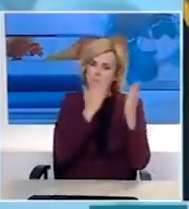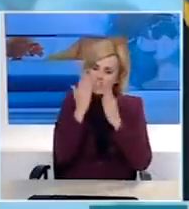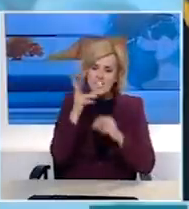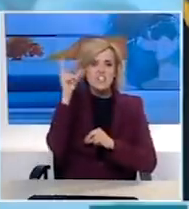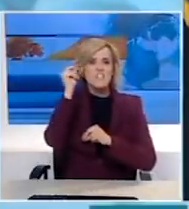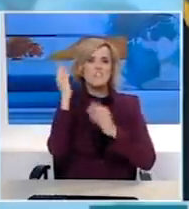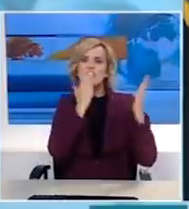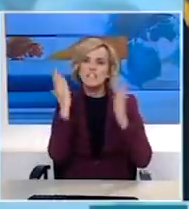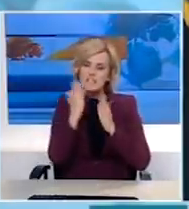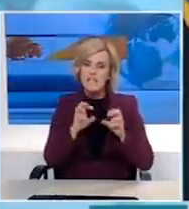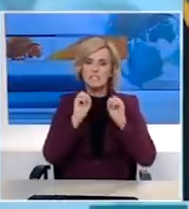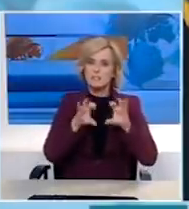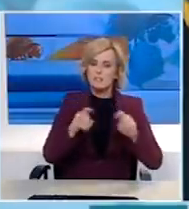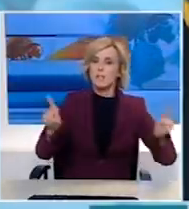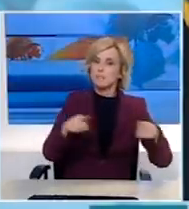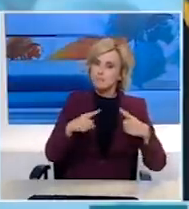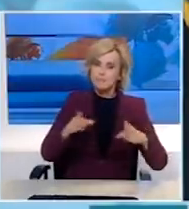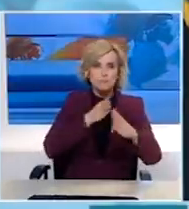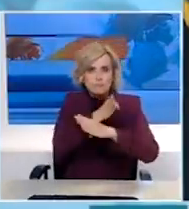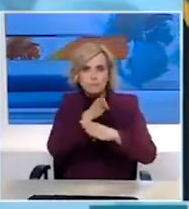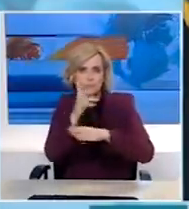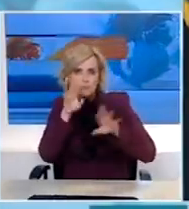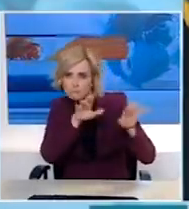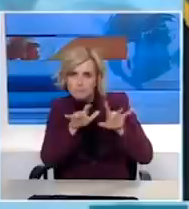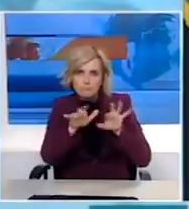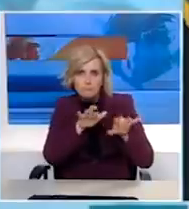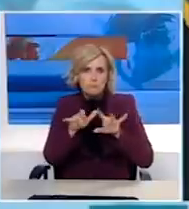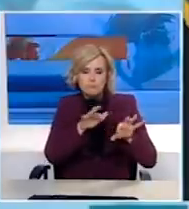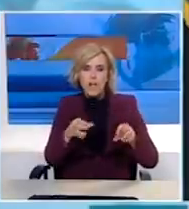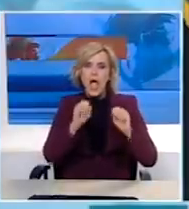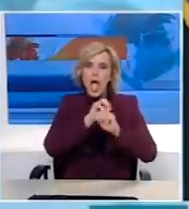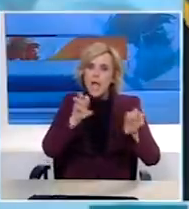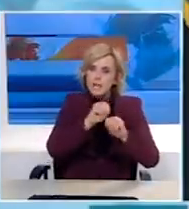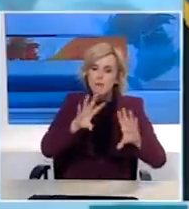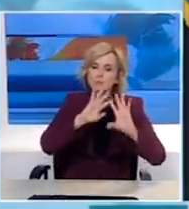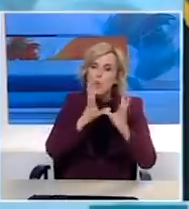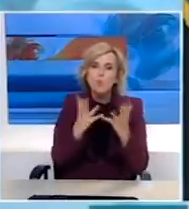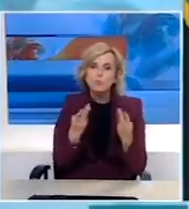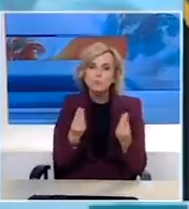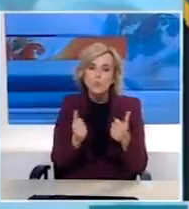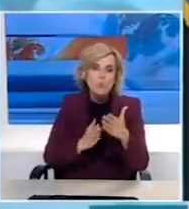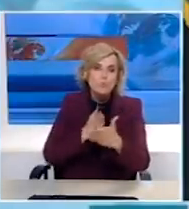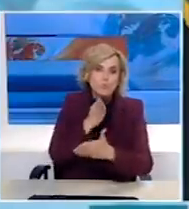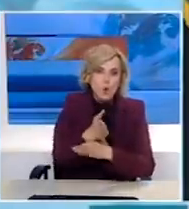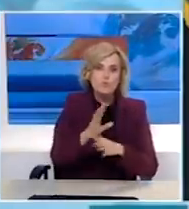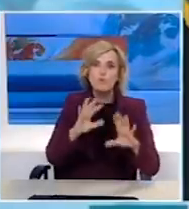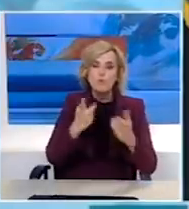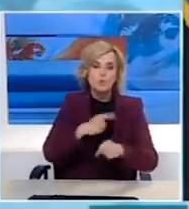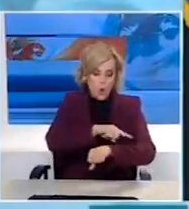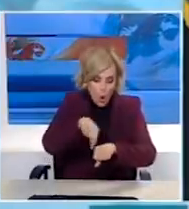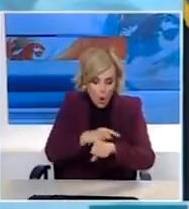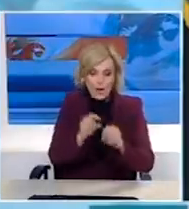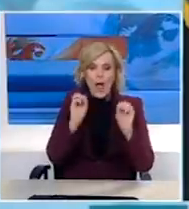σπουδαστές, φοιτητές και εκπαιδευτικοί μπορούν να τρέξουν στο σχετικό περιεχόμενο ώστε να ενημερωθούν λεπτομερώς για την πρόσβαση και τη λειτουργία της